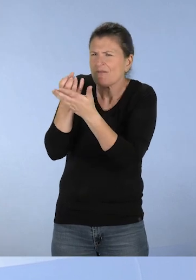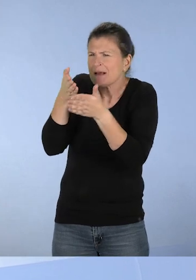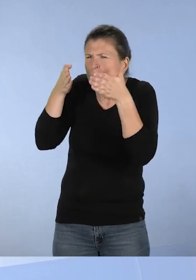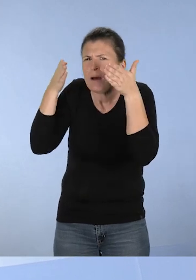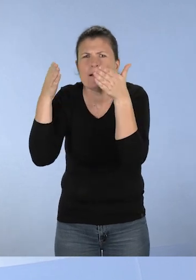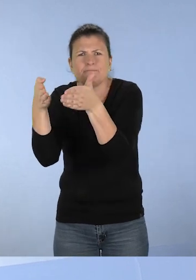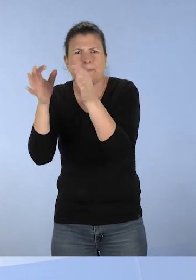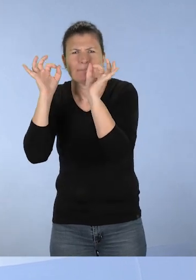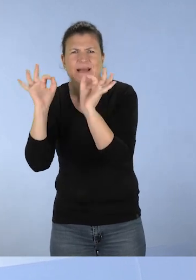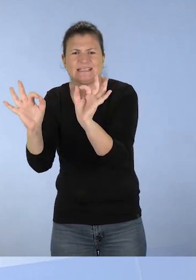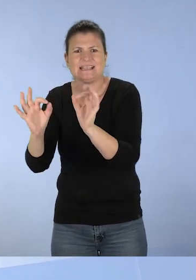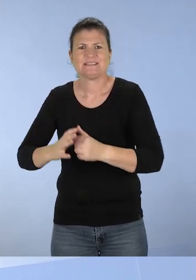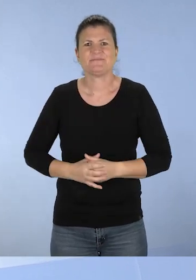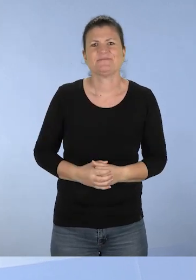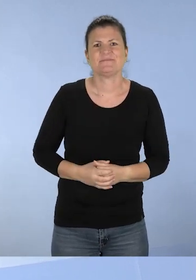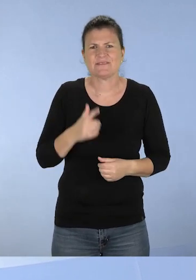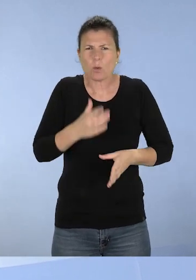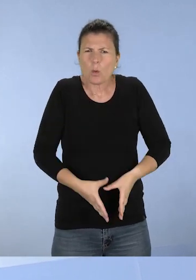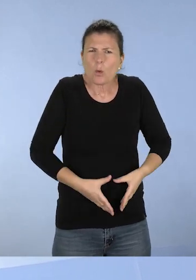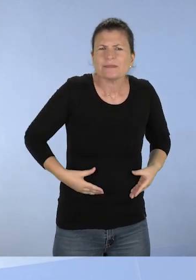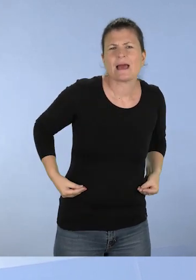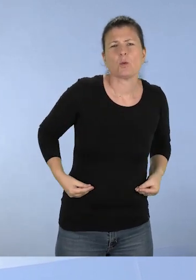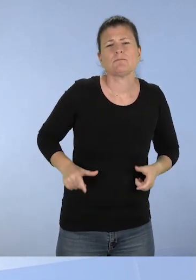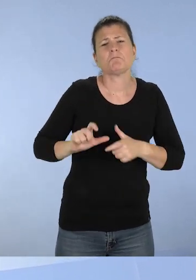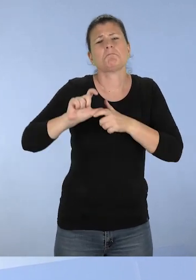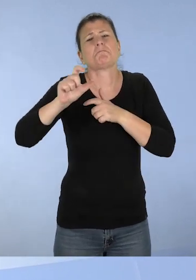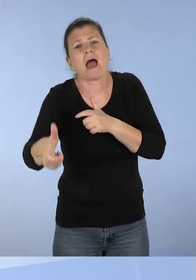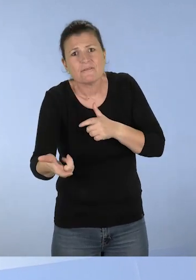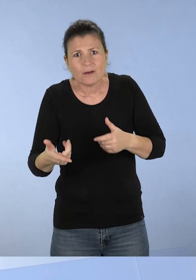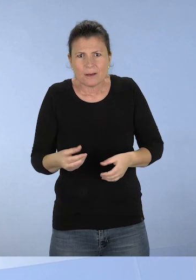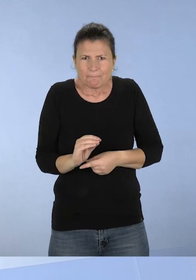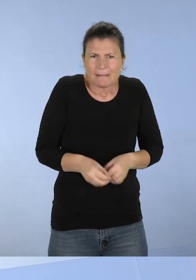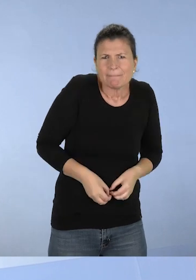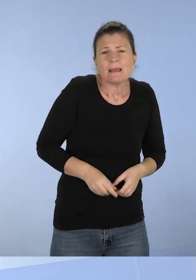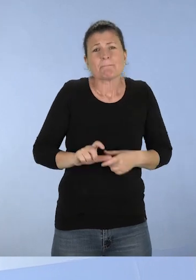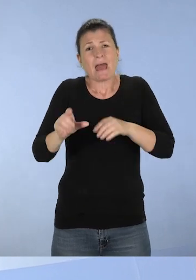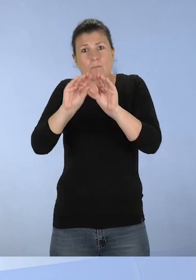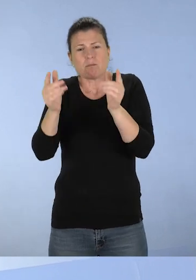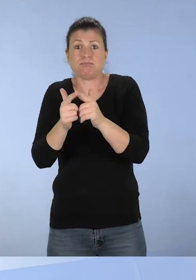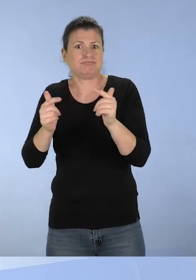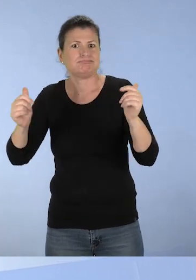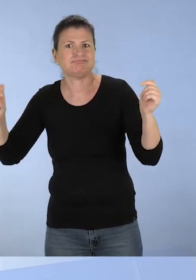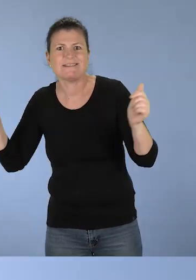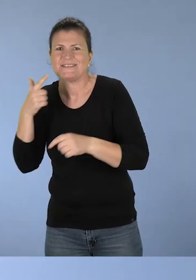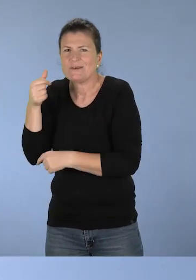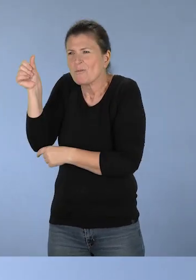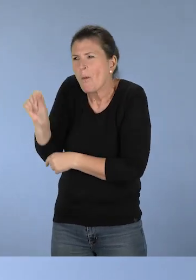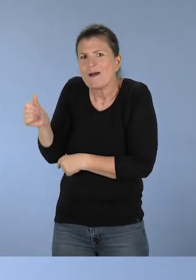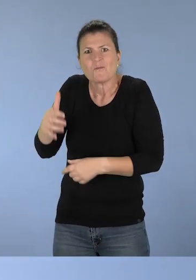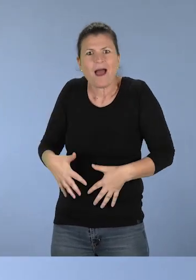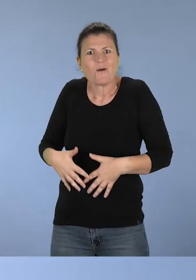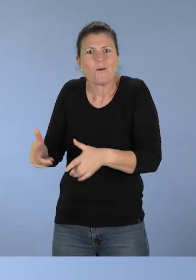focus d'information sur le thème abordé dans cette planche, c'est-à-dire ici l'utérus, puis plus tard le fœtus, le placenta, etc. À chaque